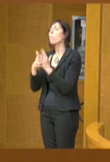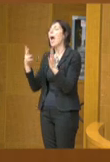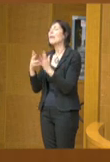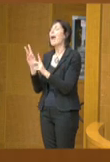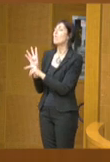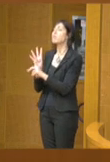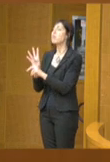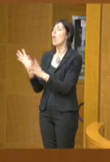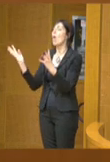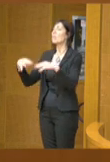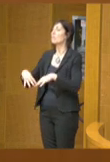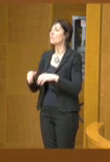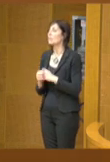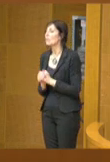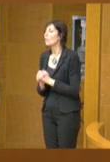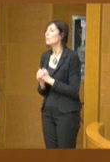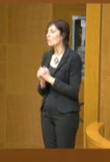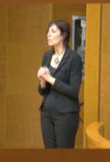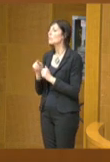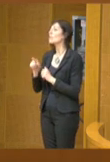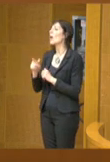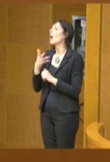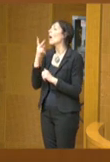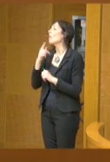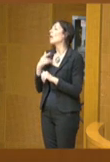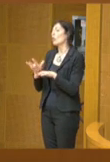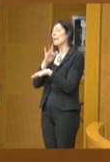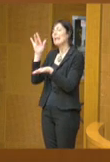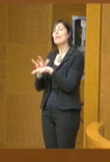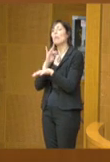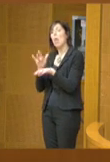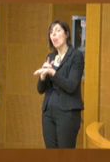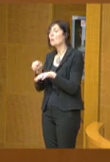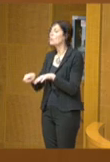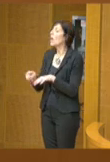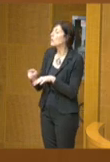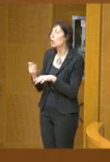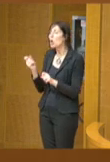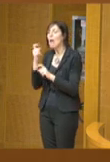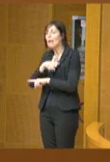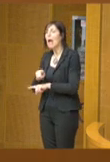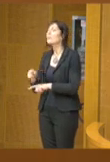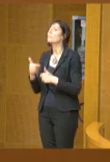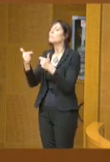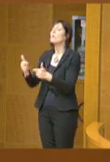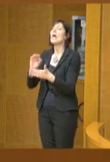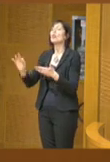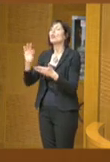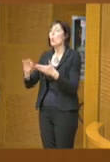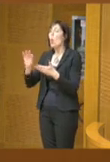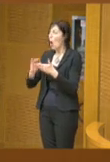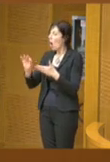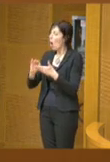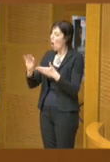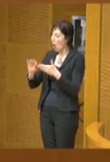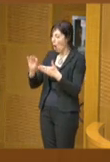È un'iniziativa didattica di sensibilizzazione completamente gratuita, dedicata alle scuole secondarie di primo e secondo